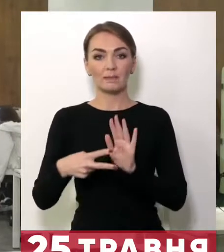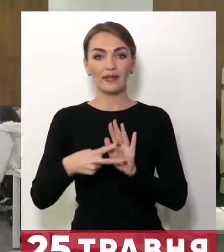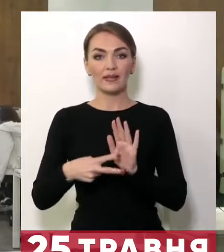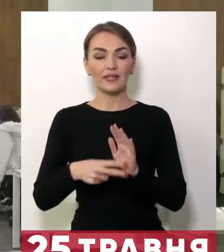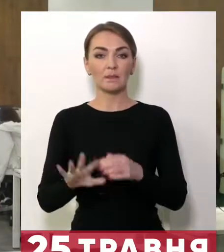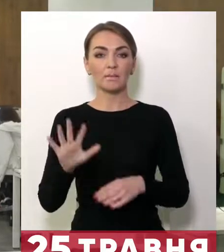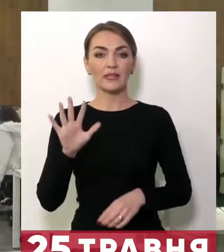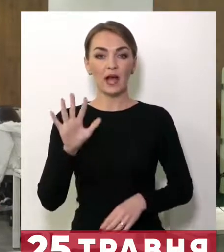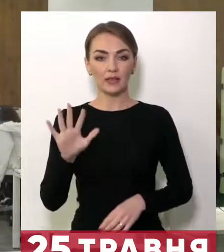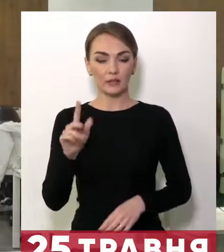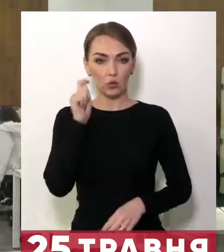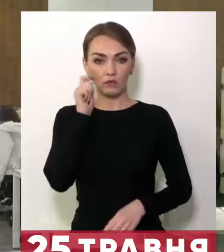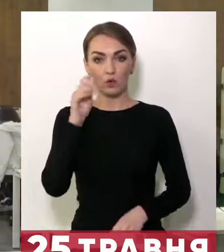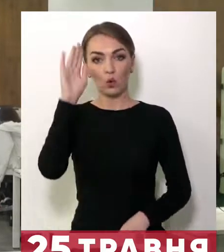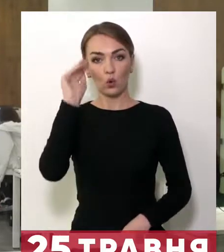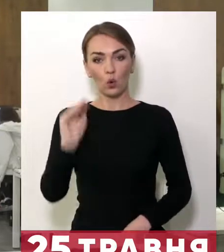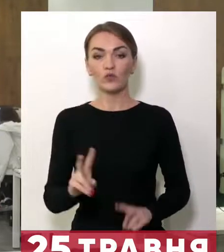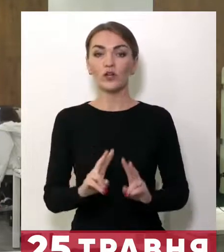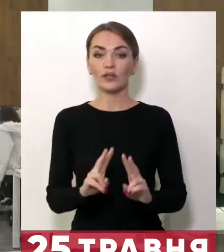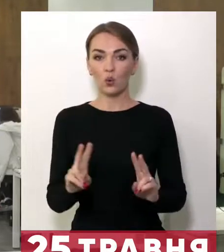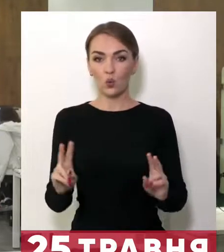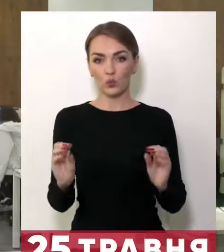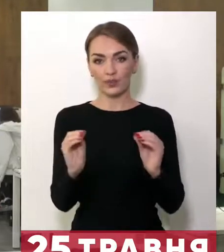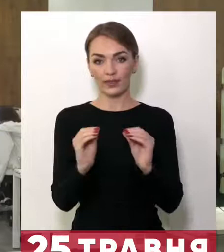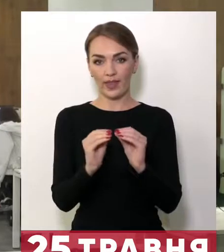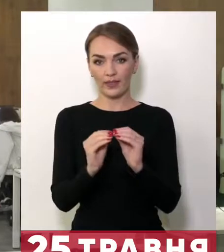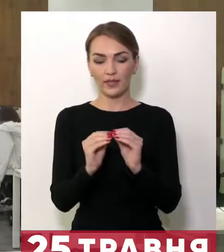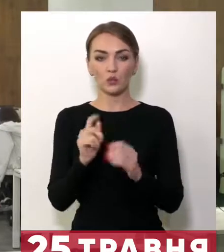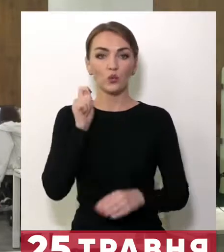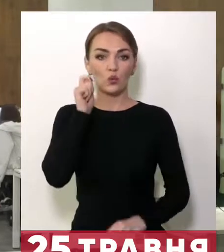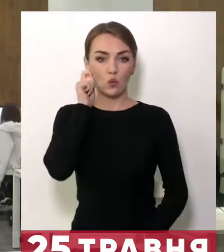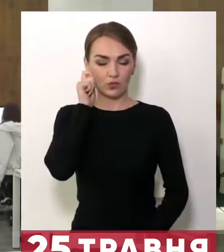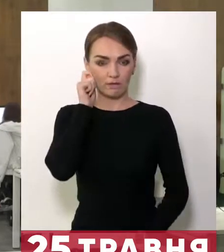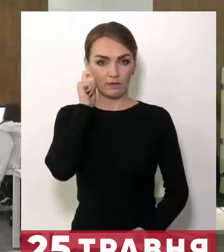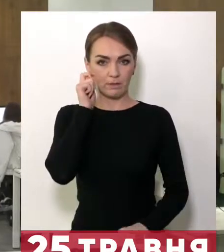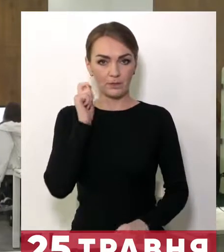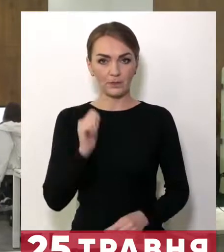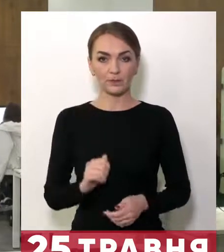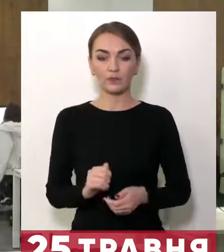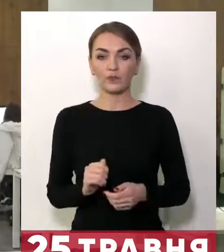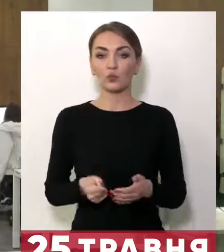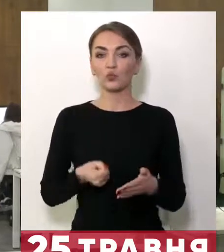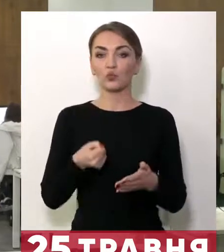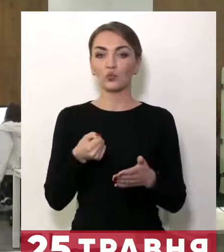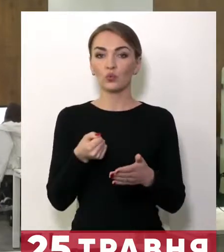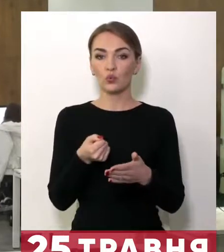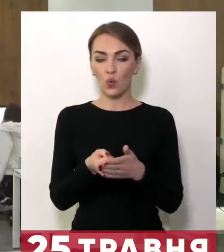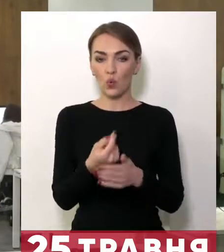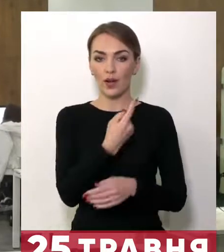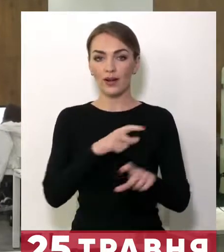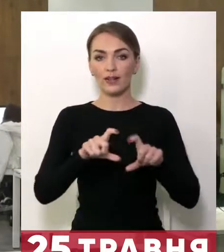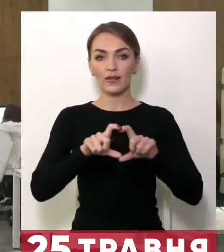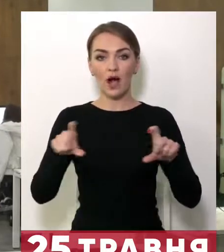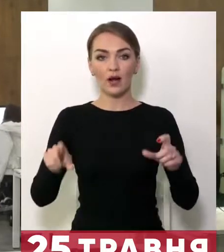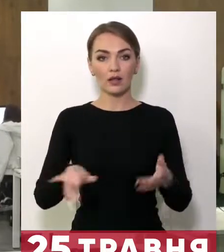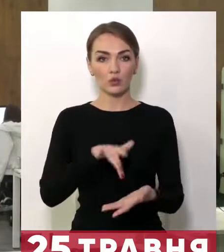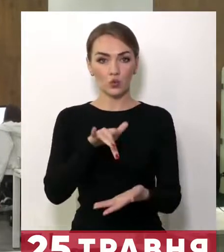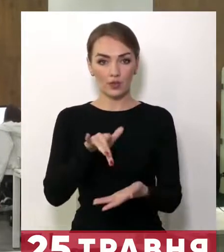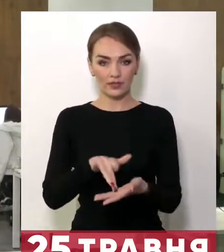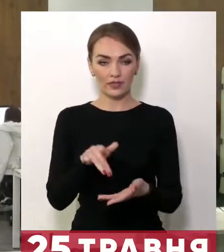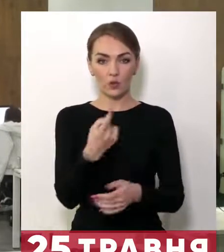років і хлопчик, якому 10 років. До лікарень